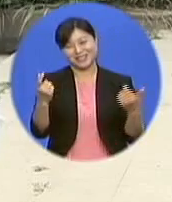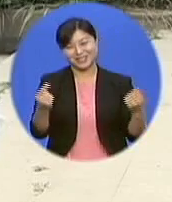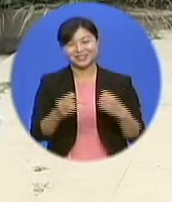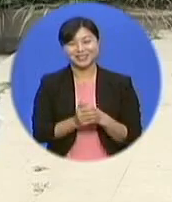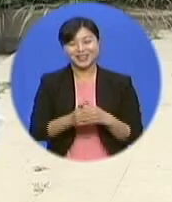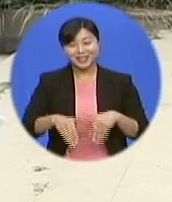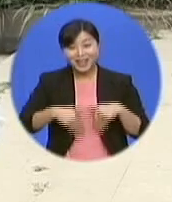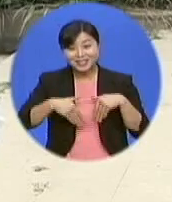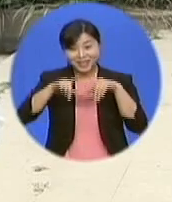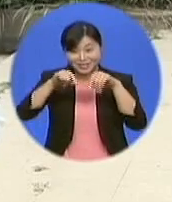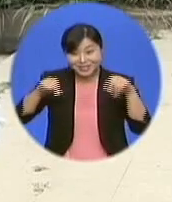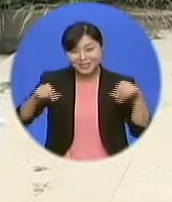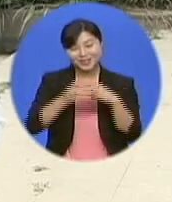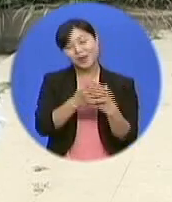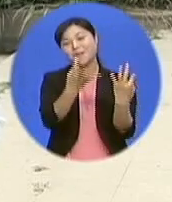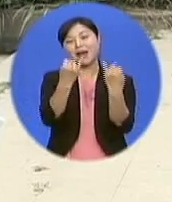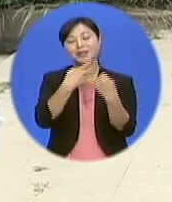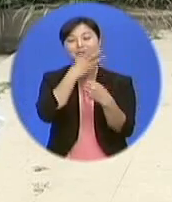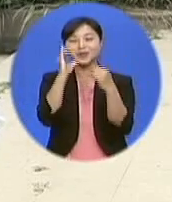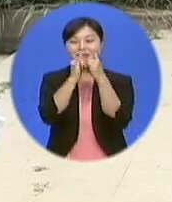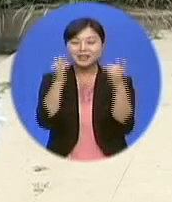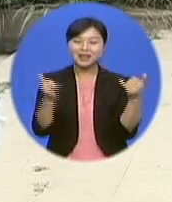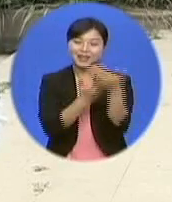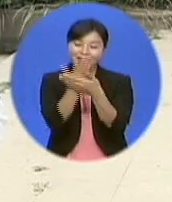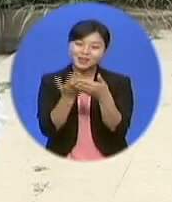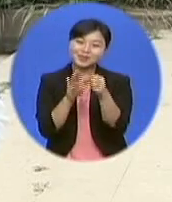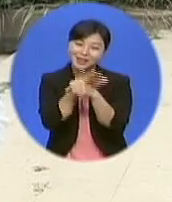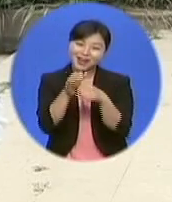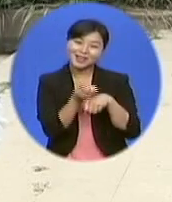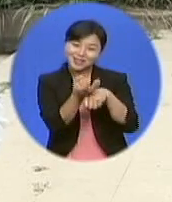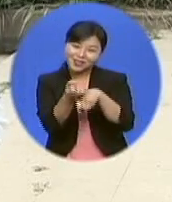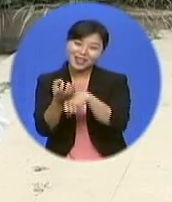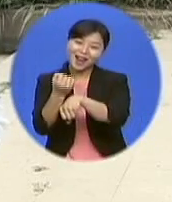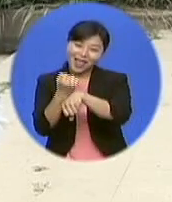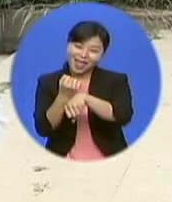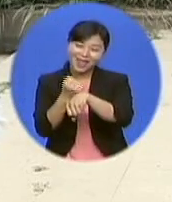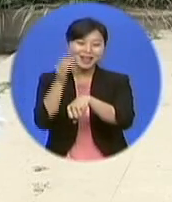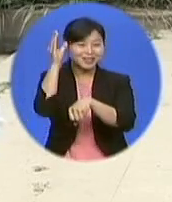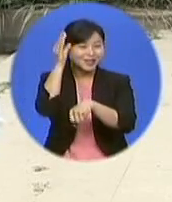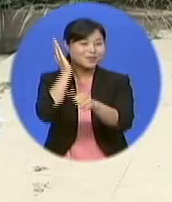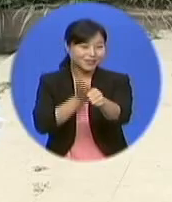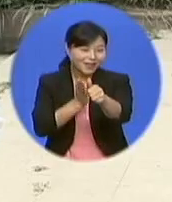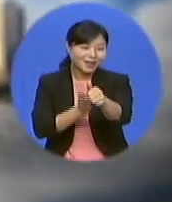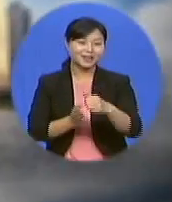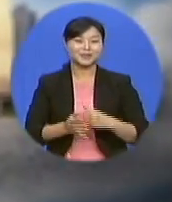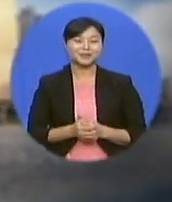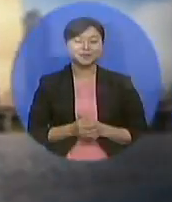따뜻한 식사로 더 많은 사람들에게 나눔과 사랑을 전달해 주시기를 기대해 보겠습니다.